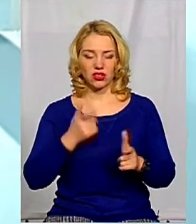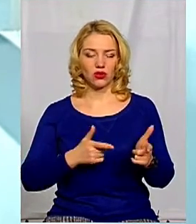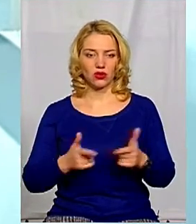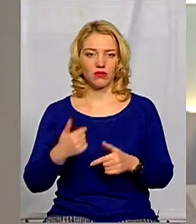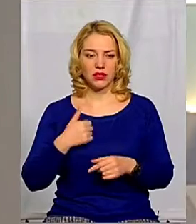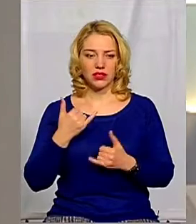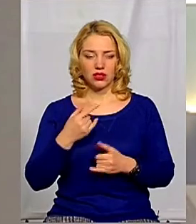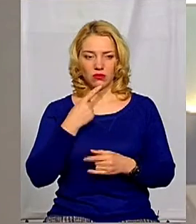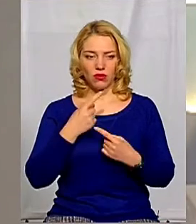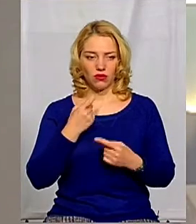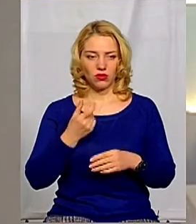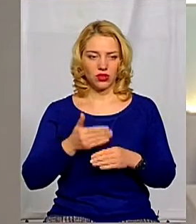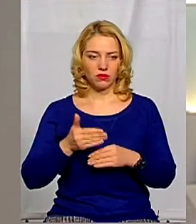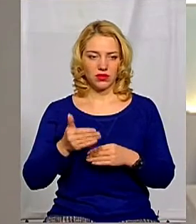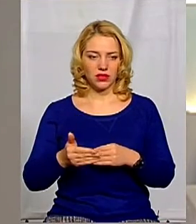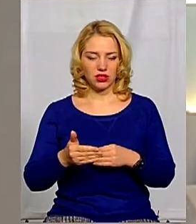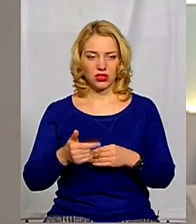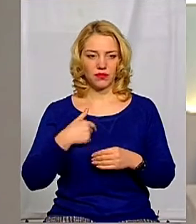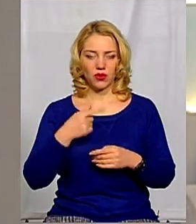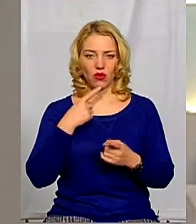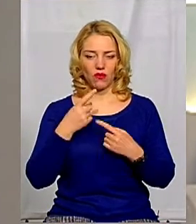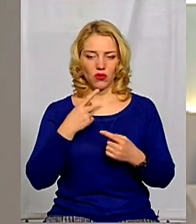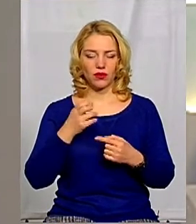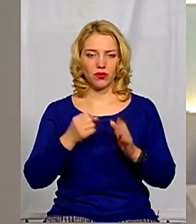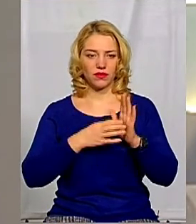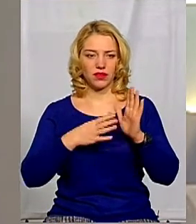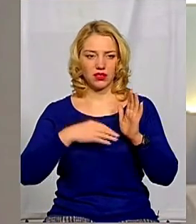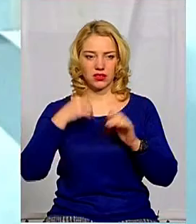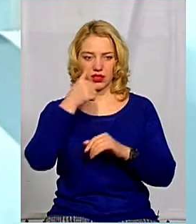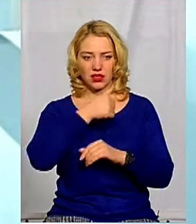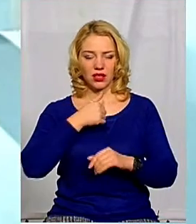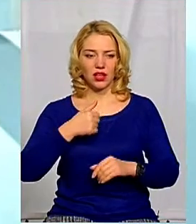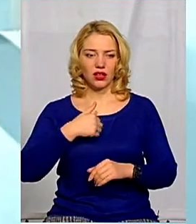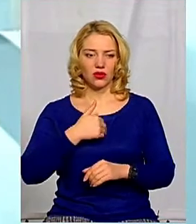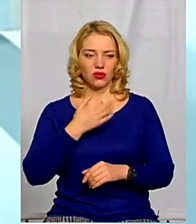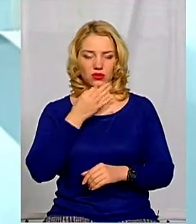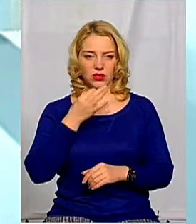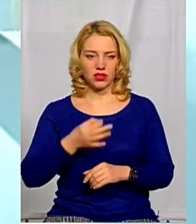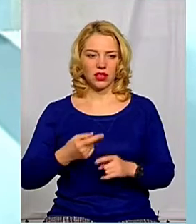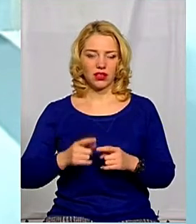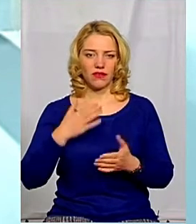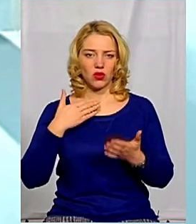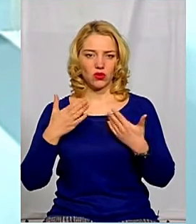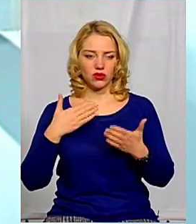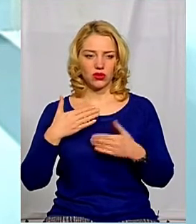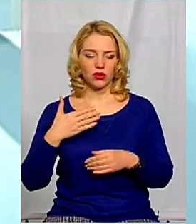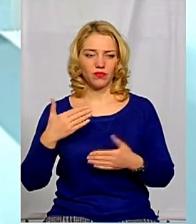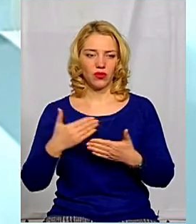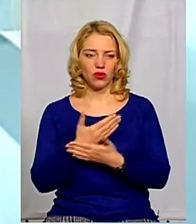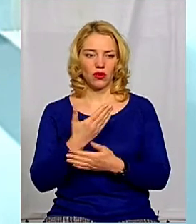поговоримо трошечки пізніше, от говоримо про 19-й рік. І я хочу сказати, відносно